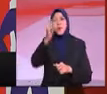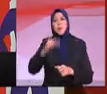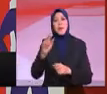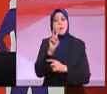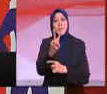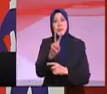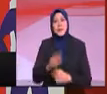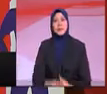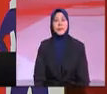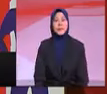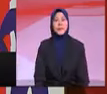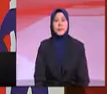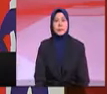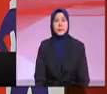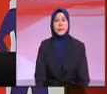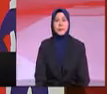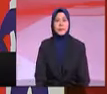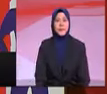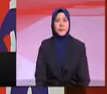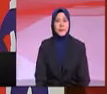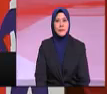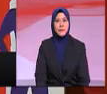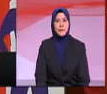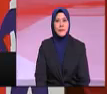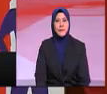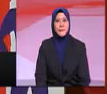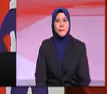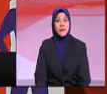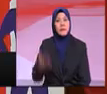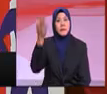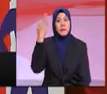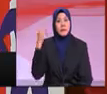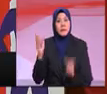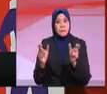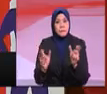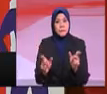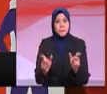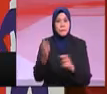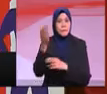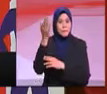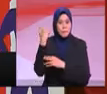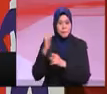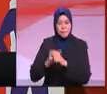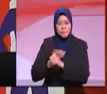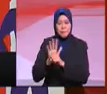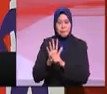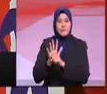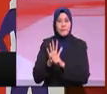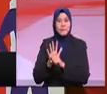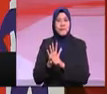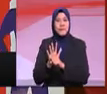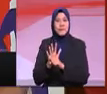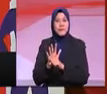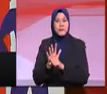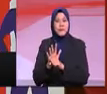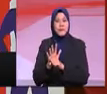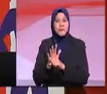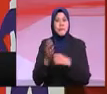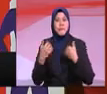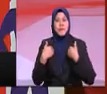Next. Dan juga during the lockdown, the transmission dynamics of COVID-19 depleted at a rate